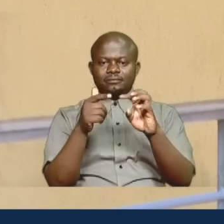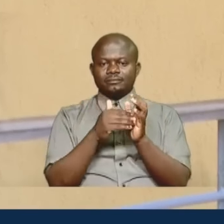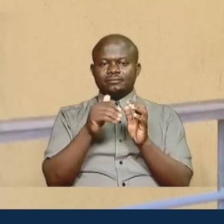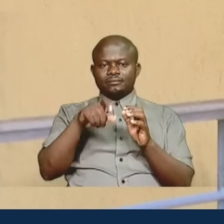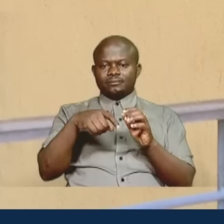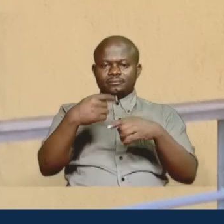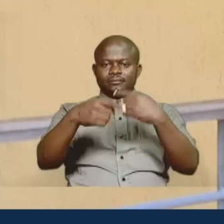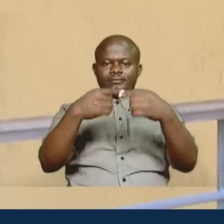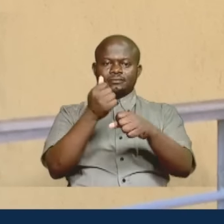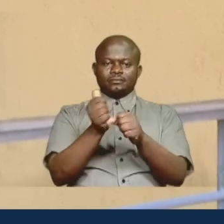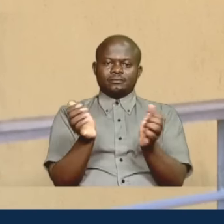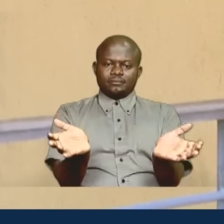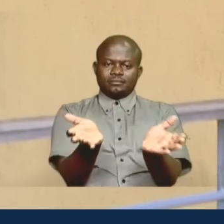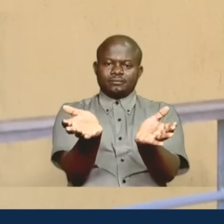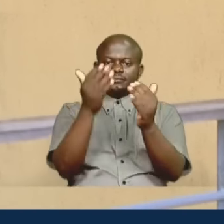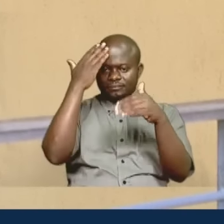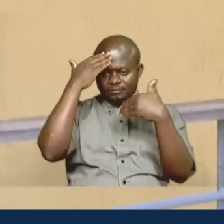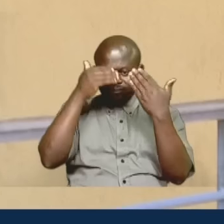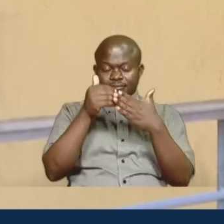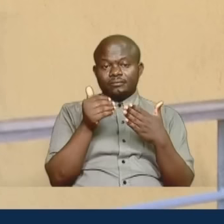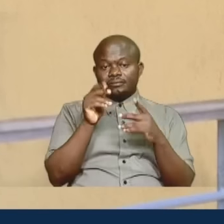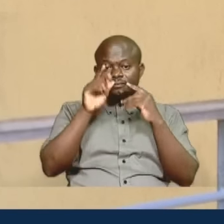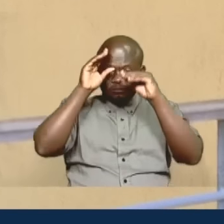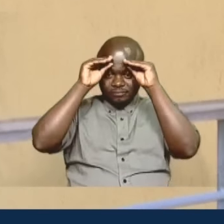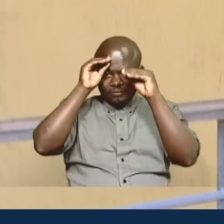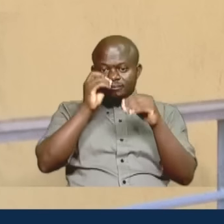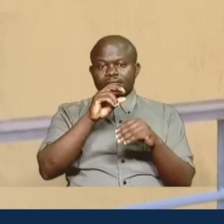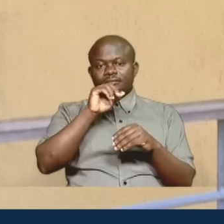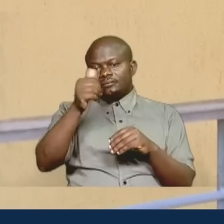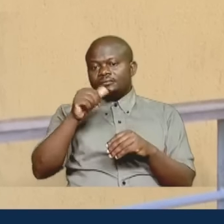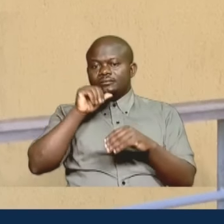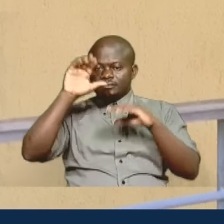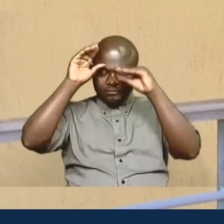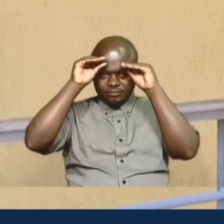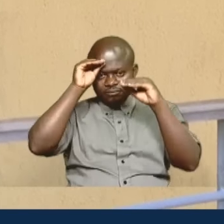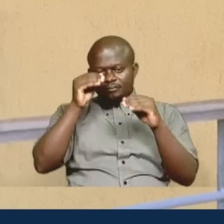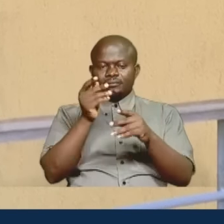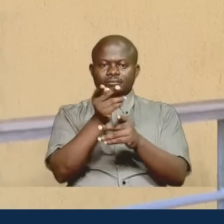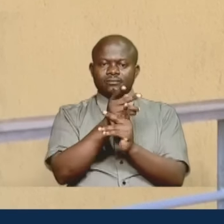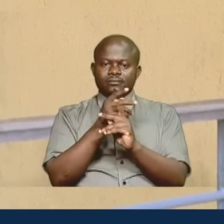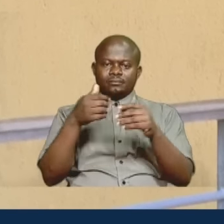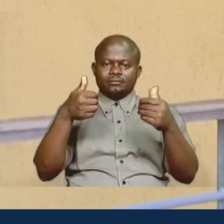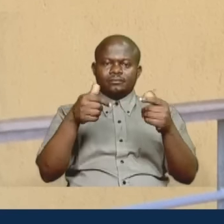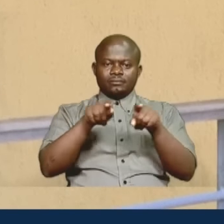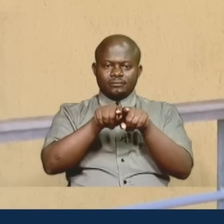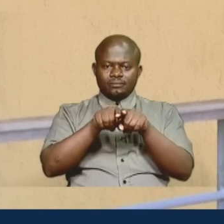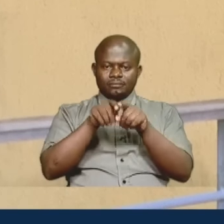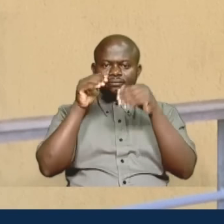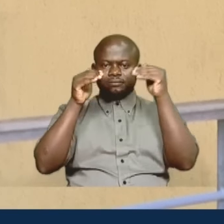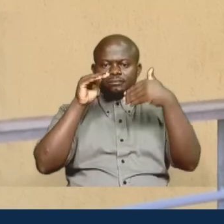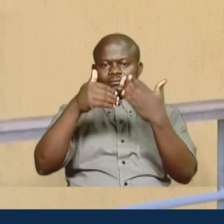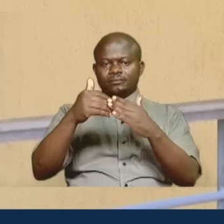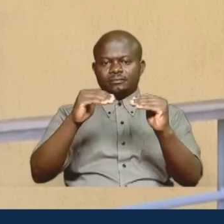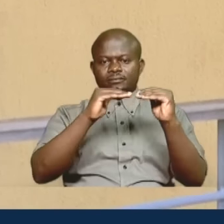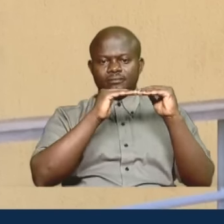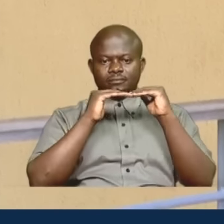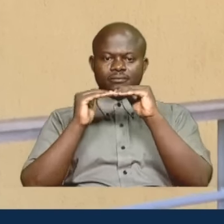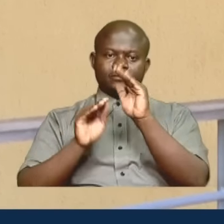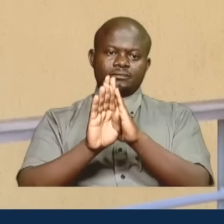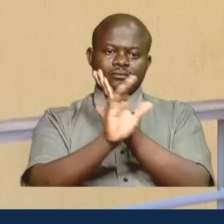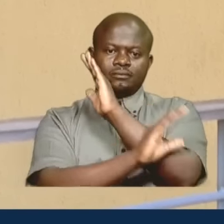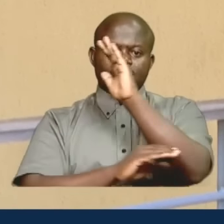gukomeza gukora ubukangurambaga kugira ngo yaba bize yaba batarize twese tubifate kimwe kandi tubifate ku rwego rumwe kugira ngo bizane iterambere ku gihugu